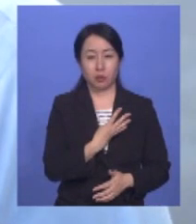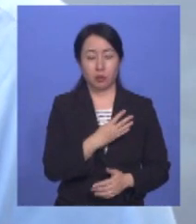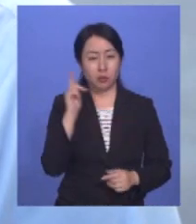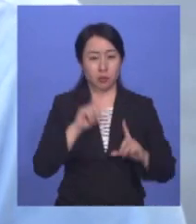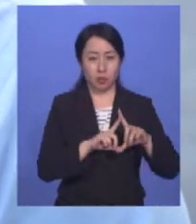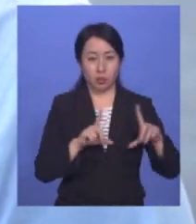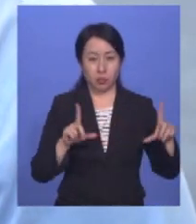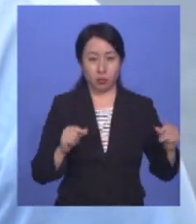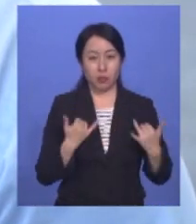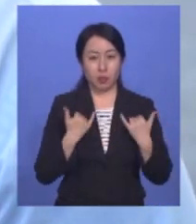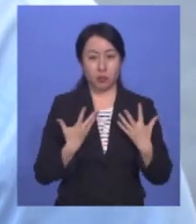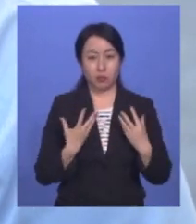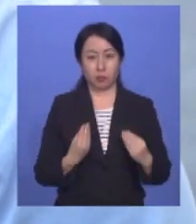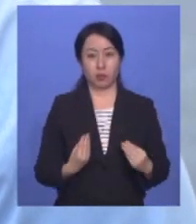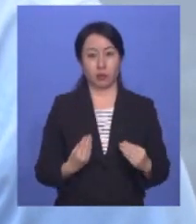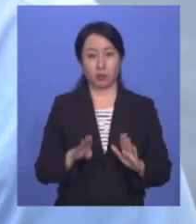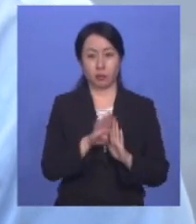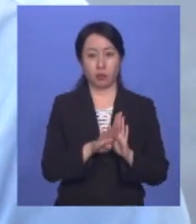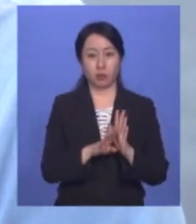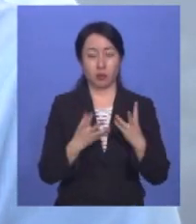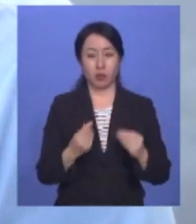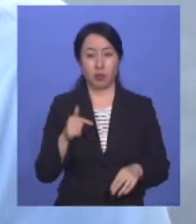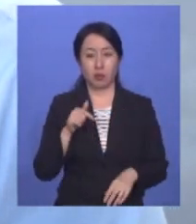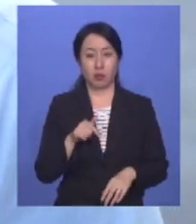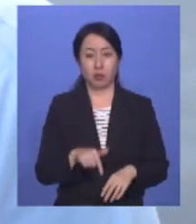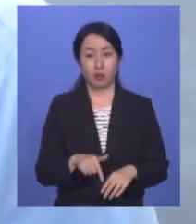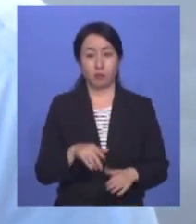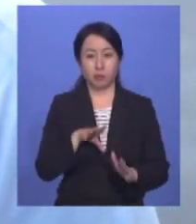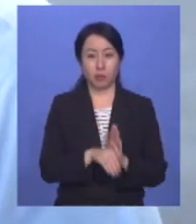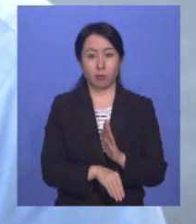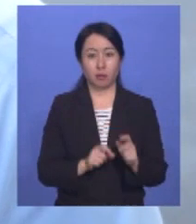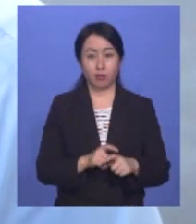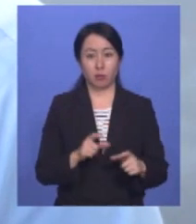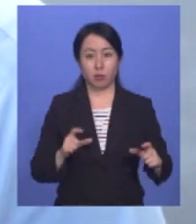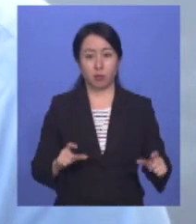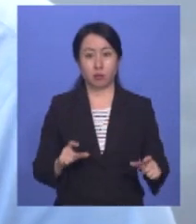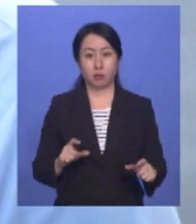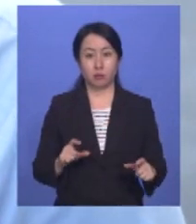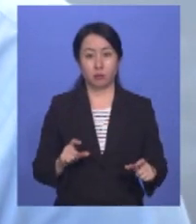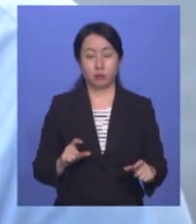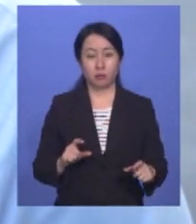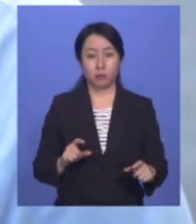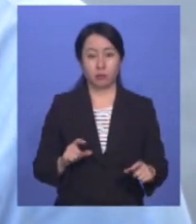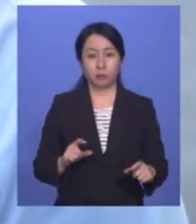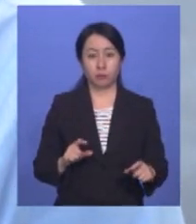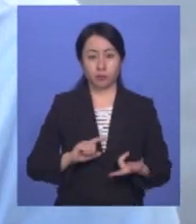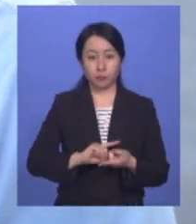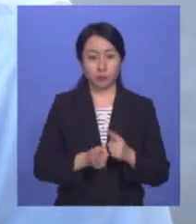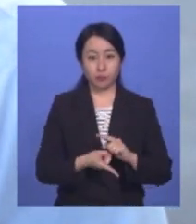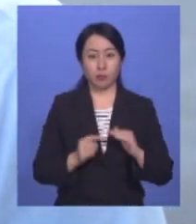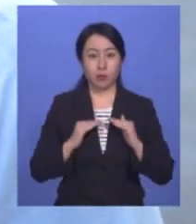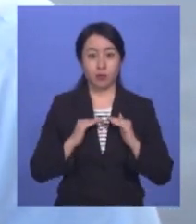школе на сегодняшний день мы ее сняли с повестки дня, так как там добавилось людей, как бы уже там замена